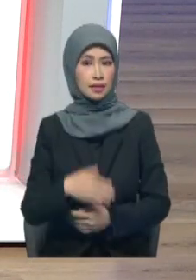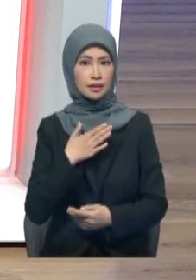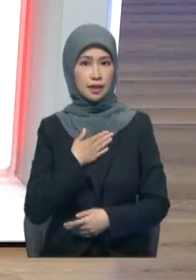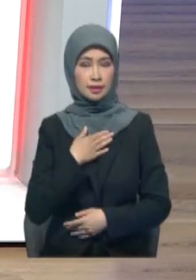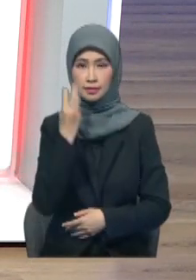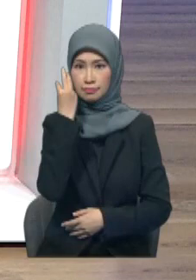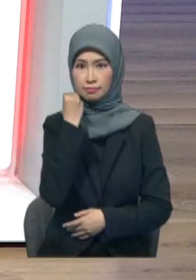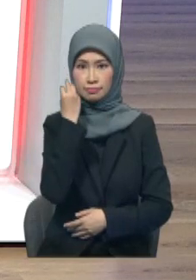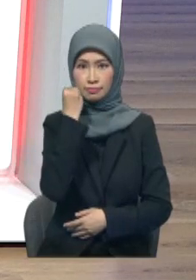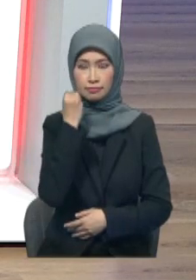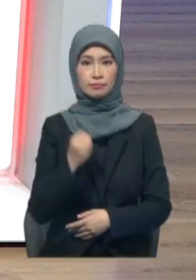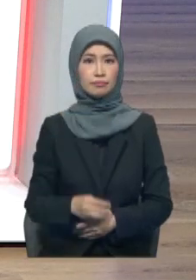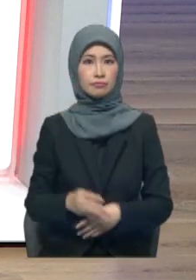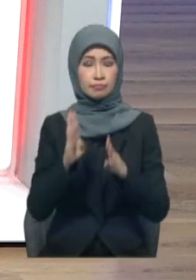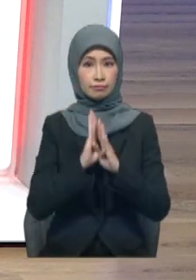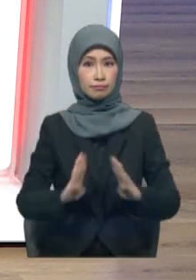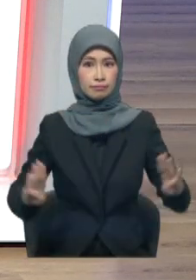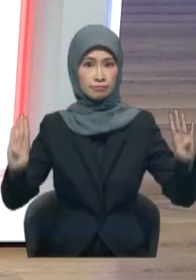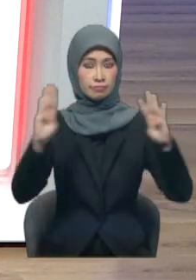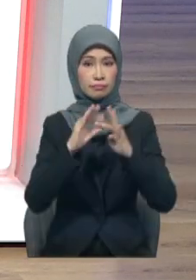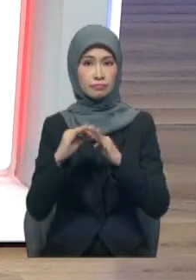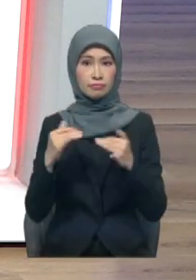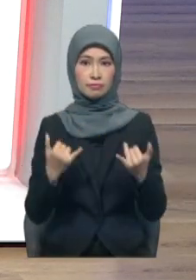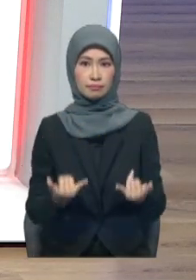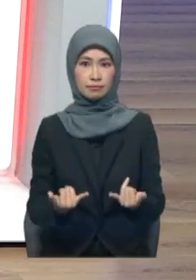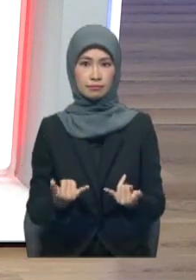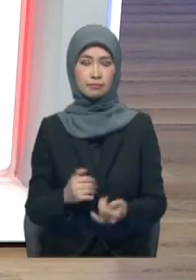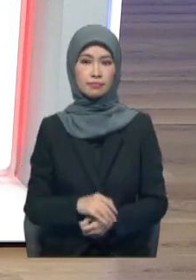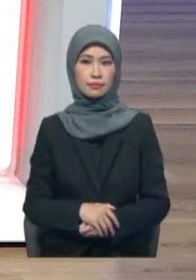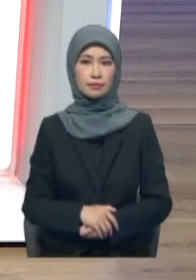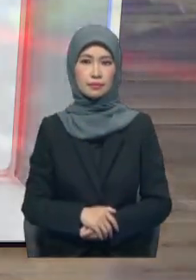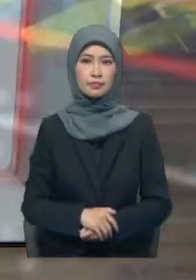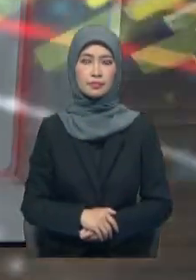Abdullah Saya Umi masitas Osman berita-berita utama malam